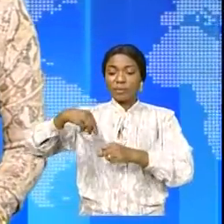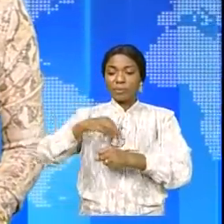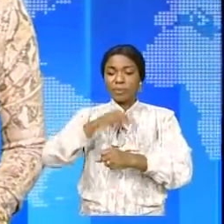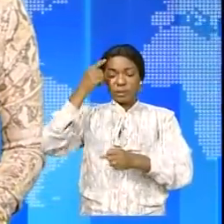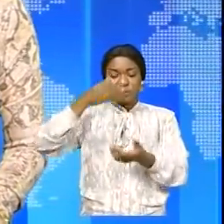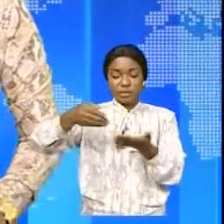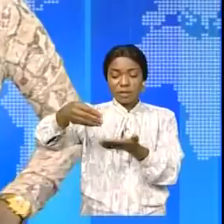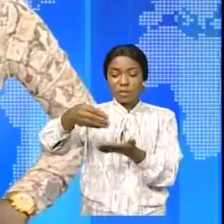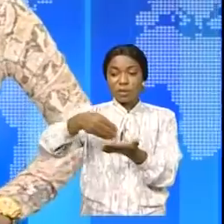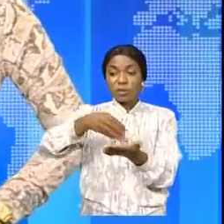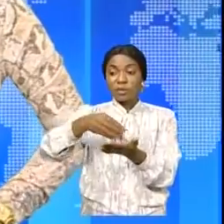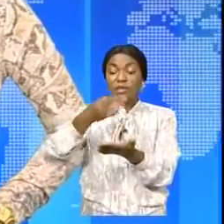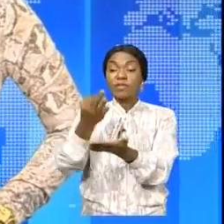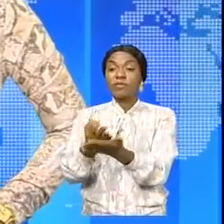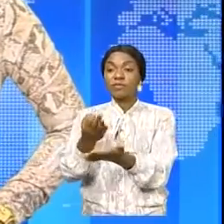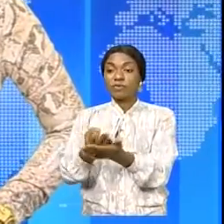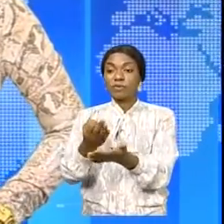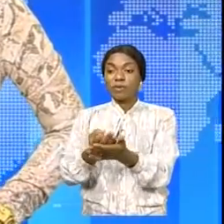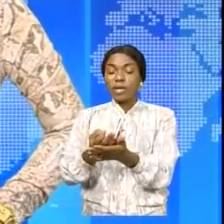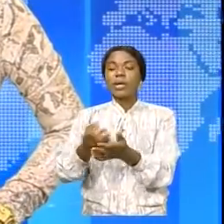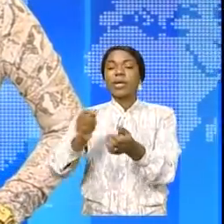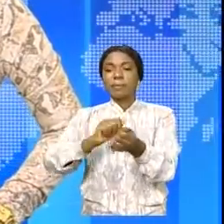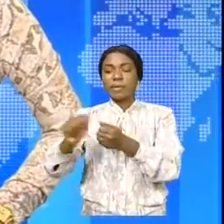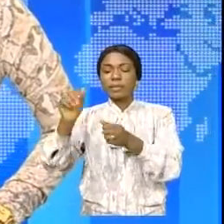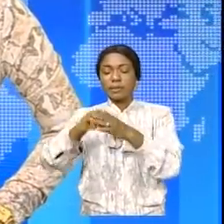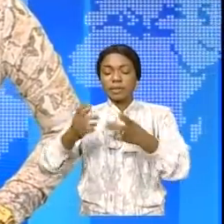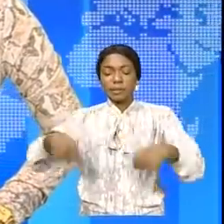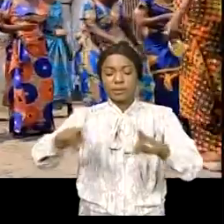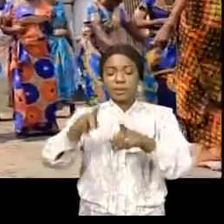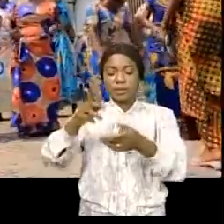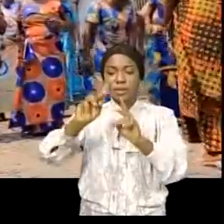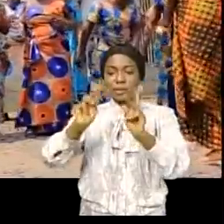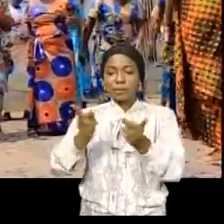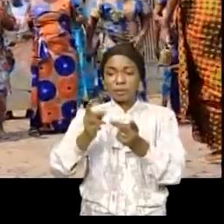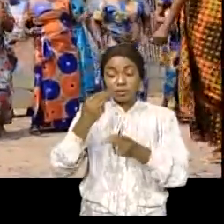de fonds a eu lieu au siège du parti.